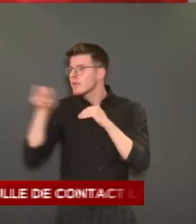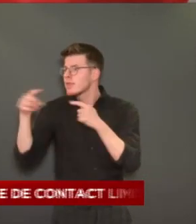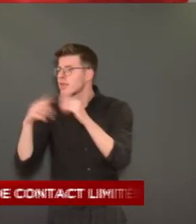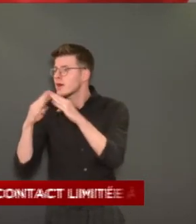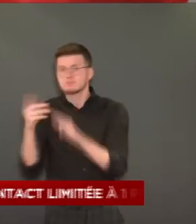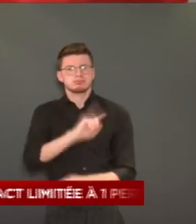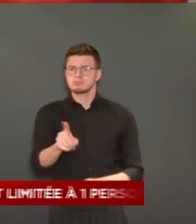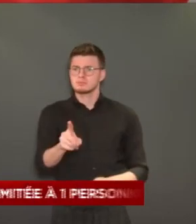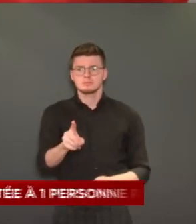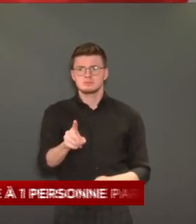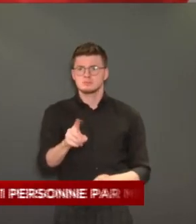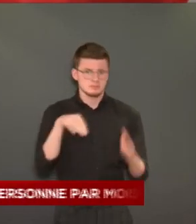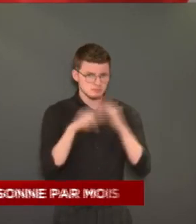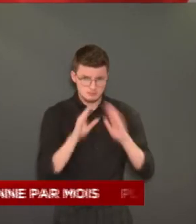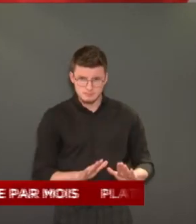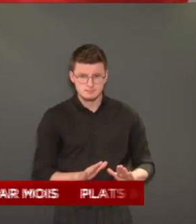matin.